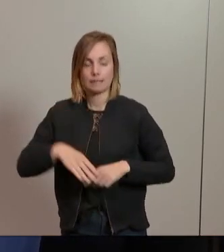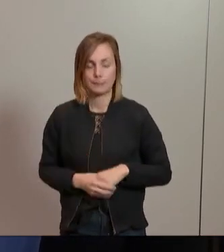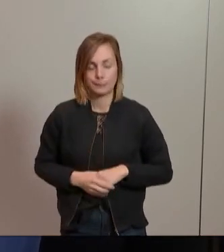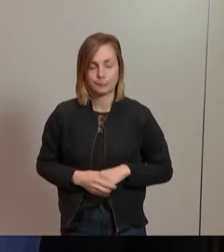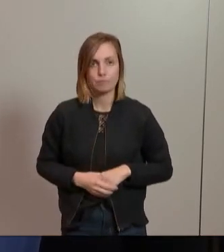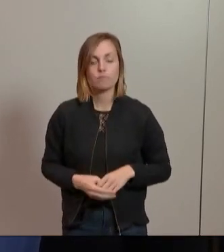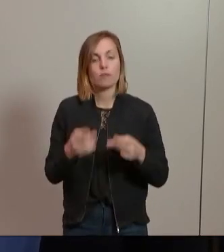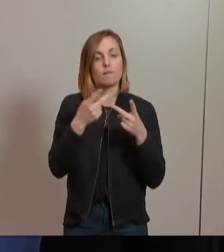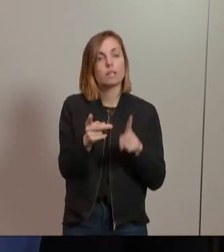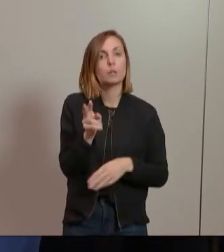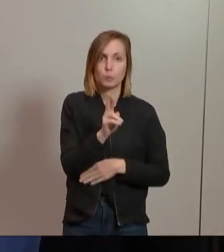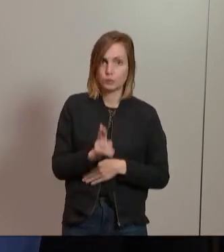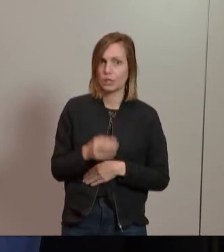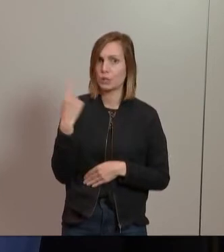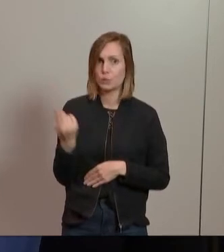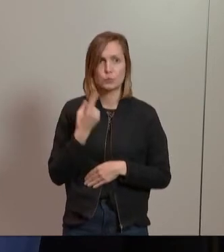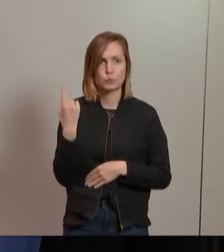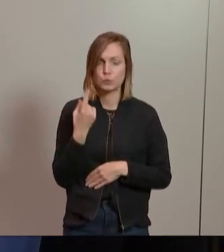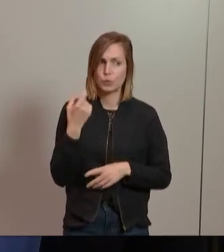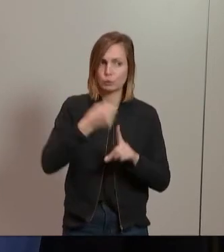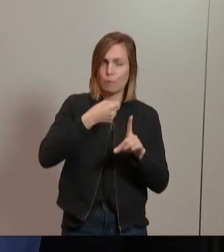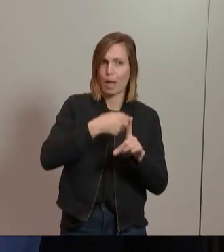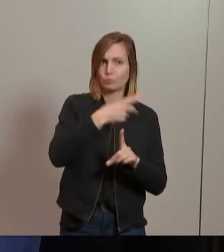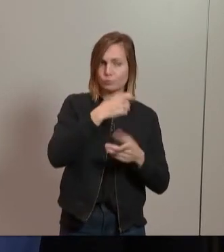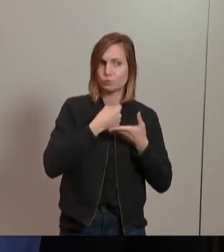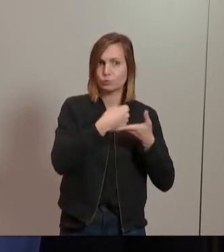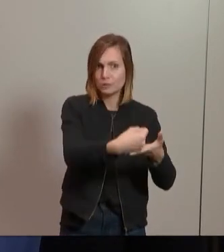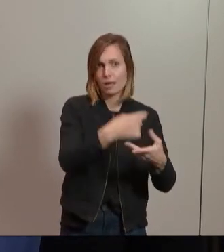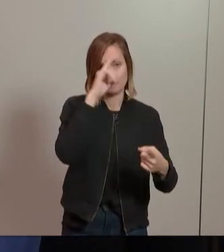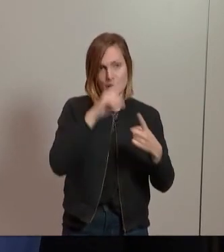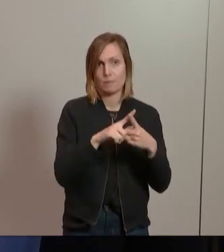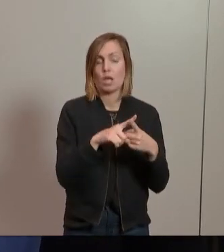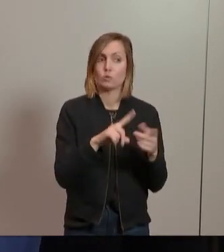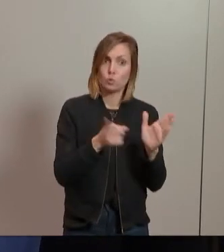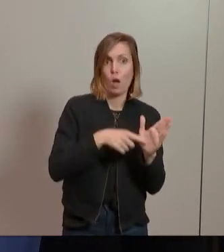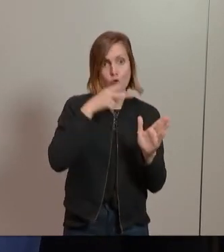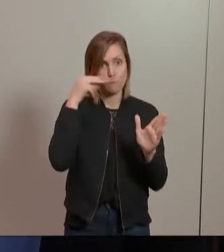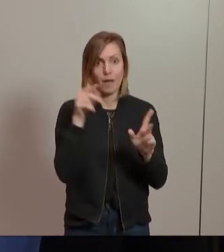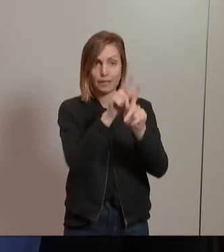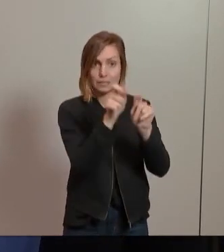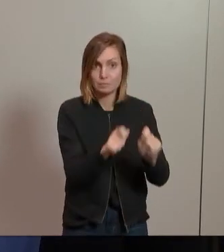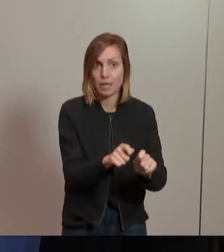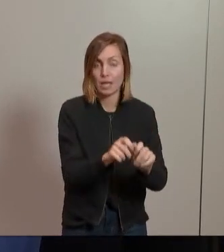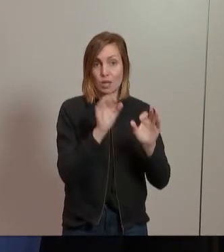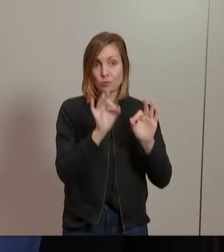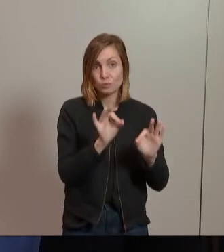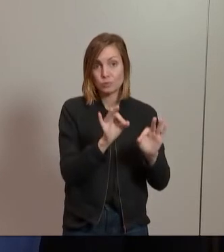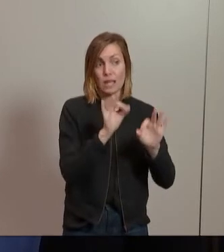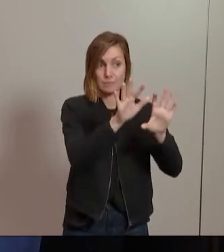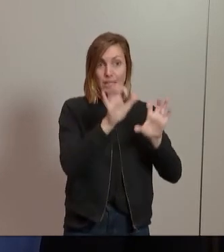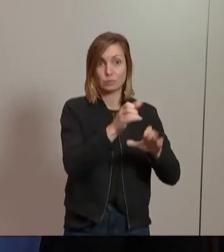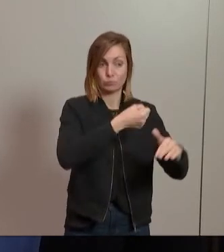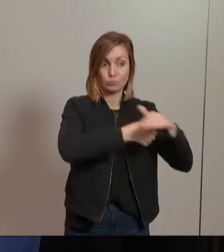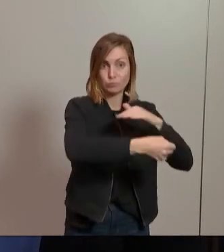La ville de Rosé a toujours soutenu son combat pour le respect des droits humains, en particulier contre les détentions administratives sans